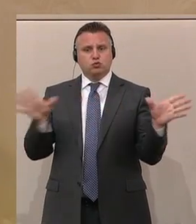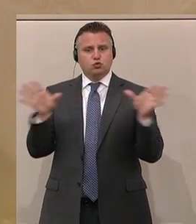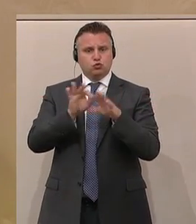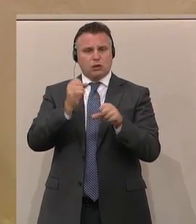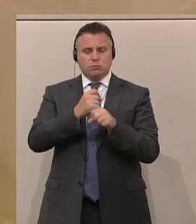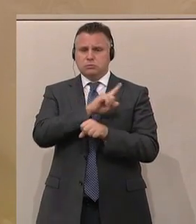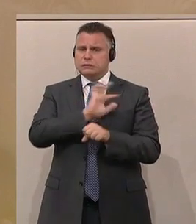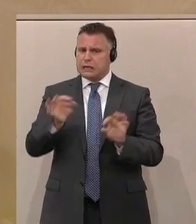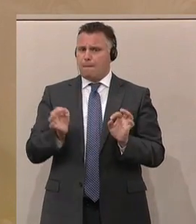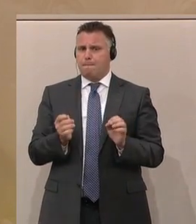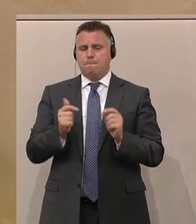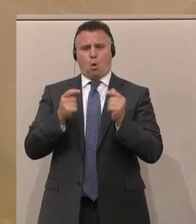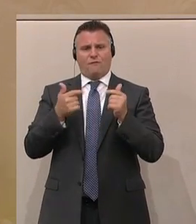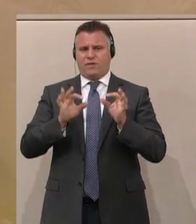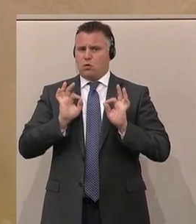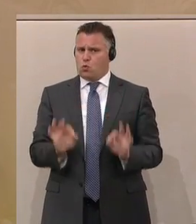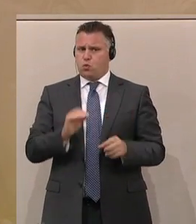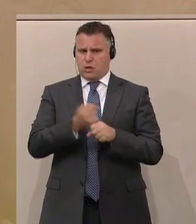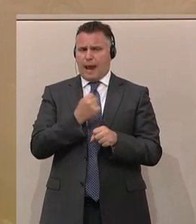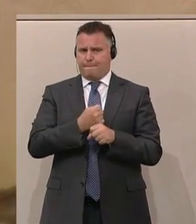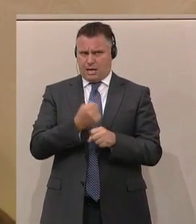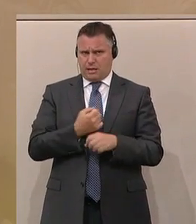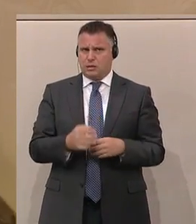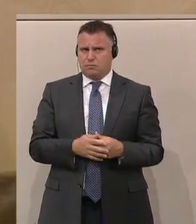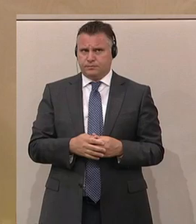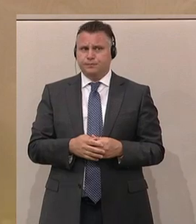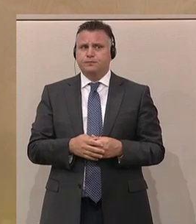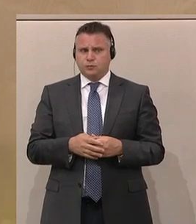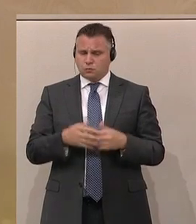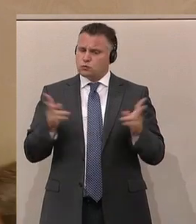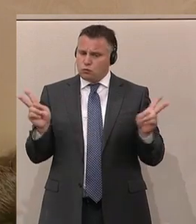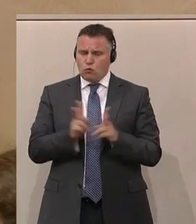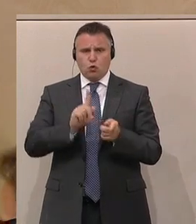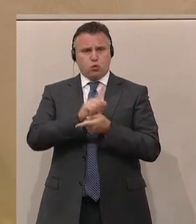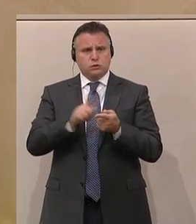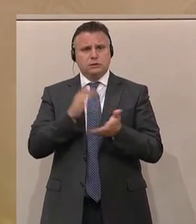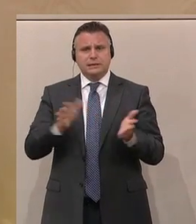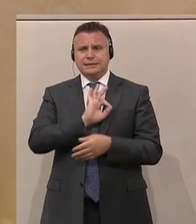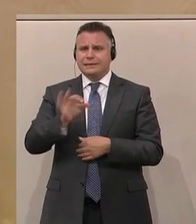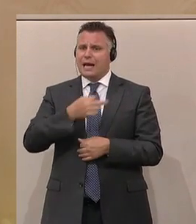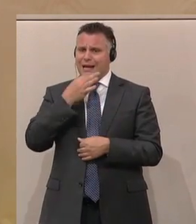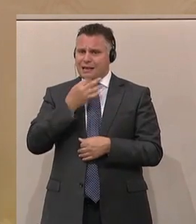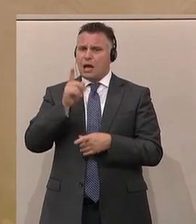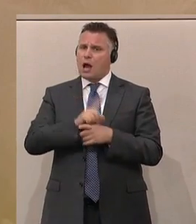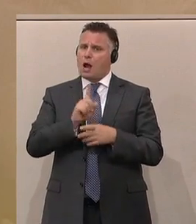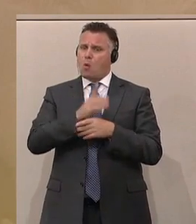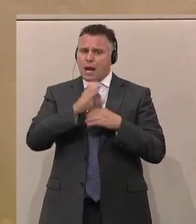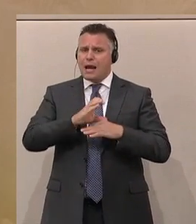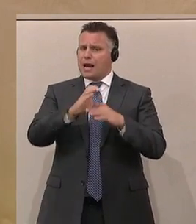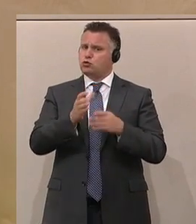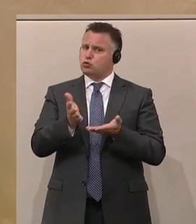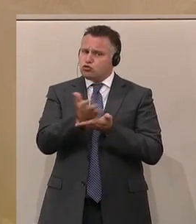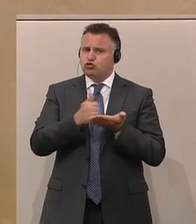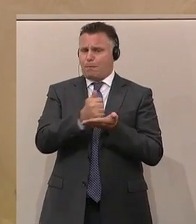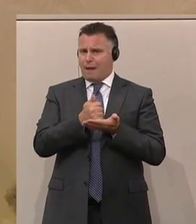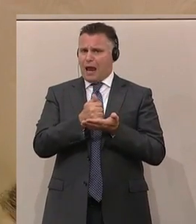höchster Professionalität und binnen kürzester Zeit mit der gebotenen Genauigkeit und sehr ressourcenschonend die